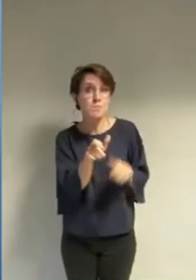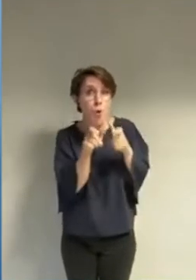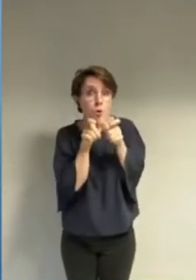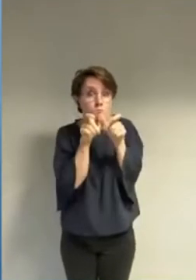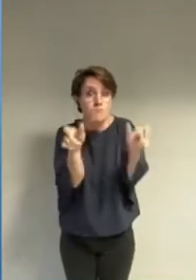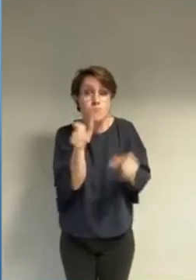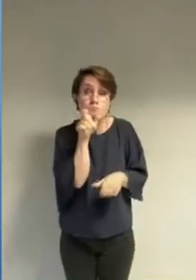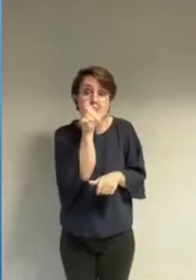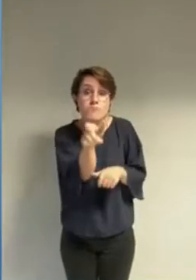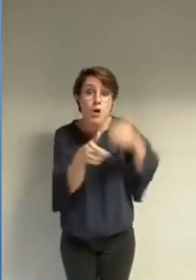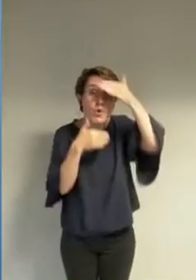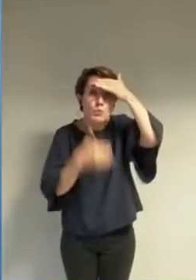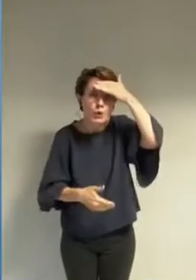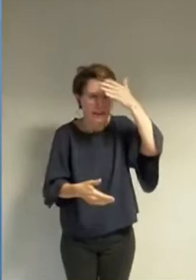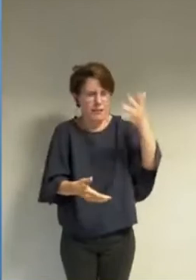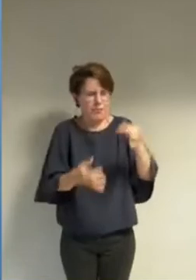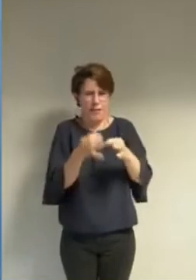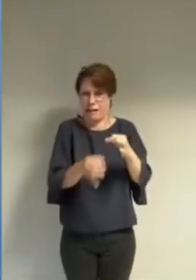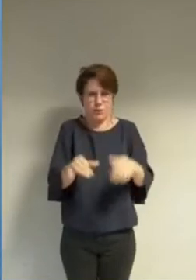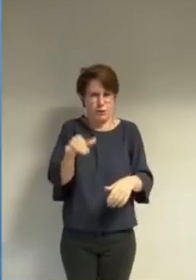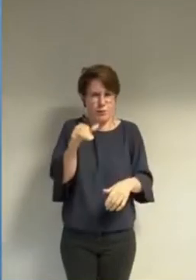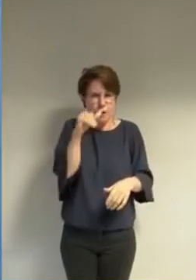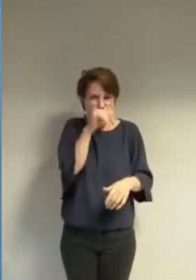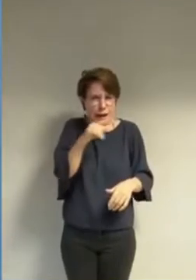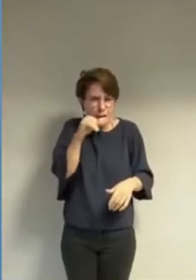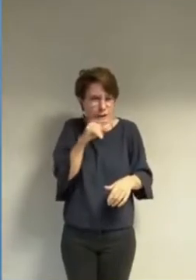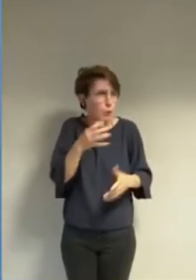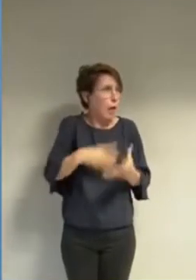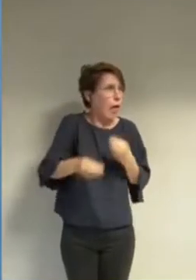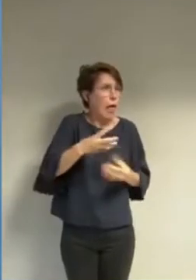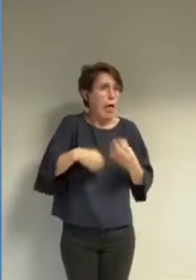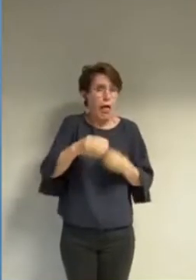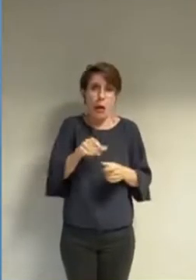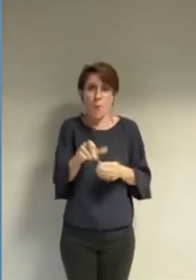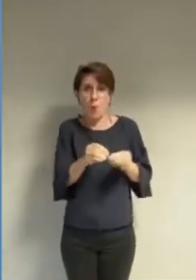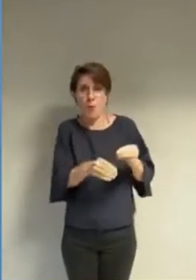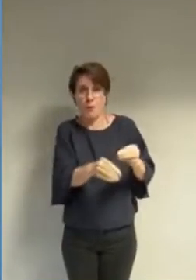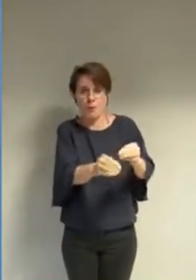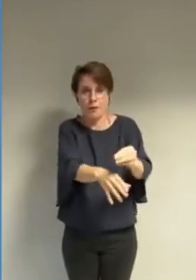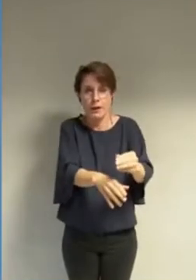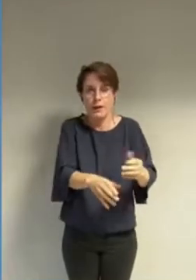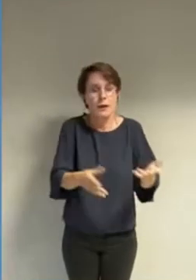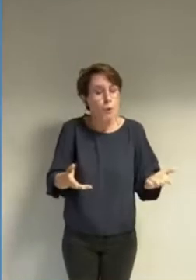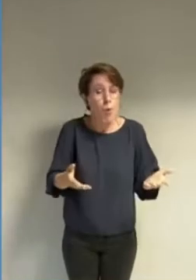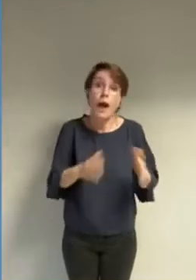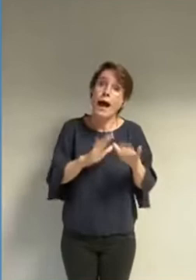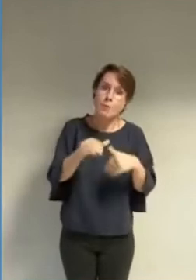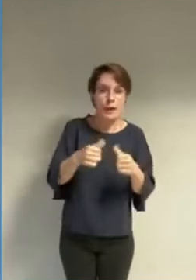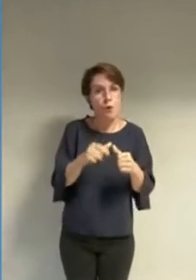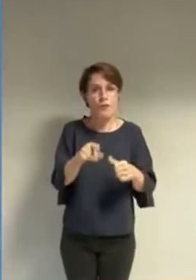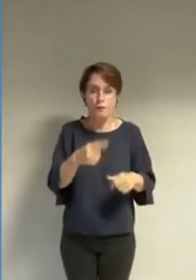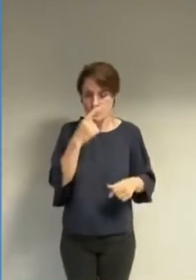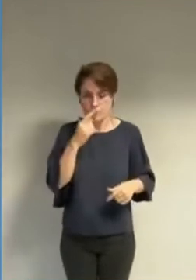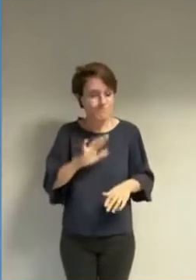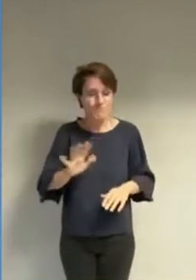ridicule insoutenable pour la personne concernée. Mais ça ne pouvait pas tenir. Donc vous avez viré de bord. Et tout d'un